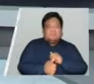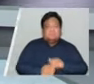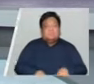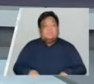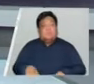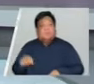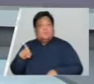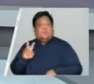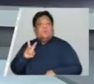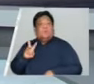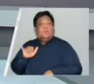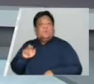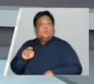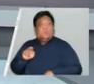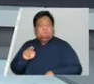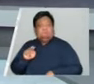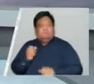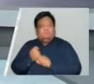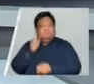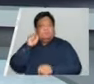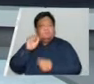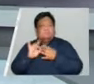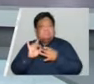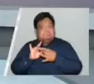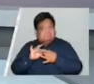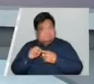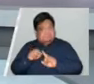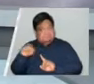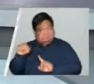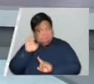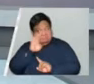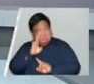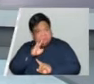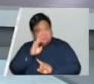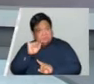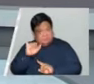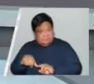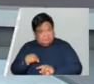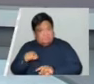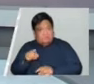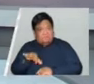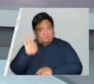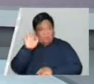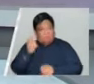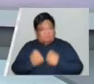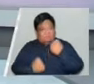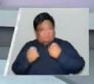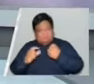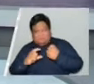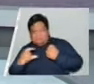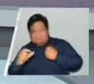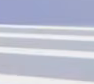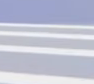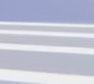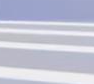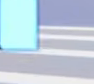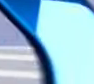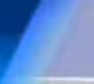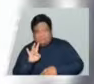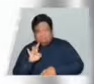ng luxury vehicle na nasita habang gamit ang number 7 na plaka. Saksi si Joseph Moro.